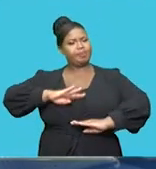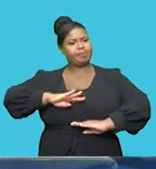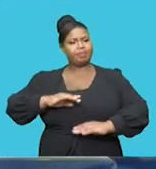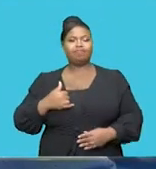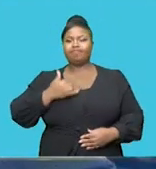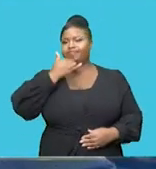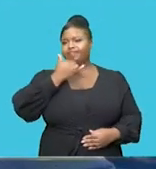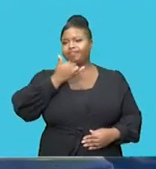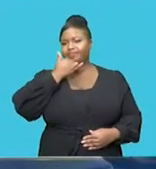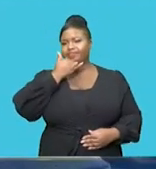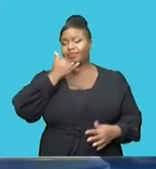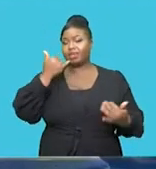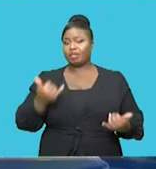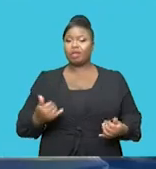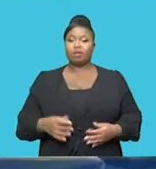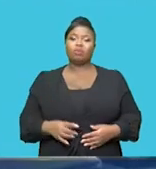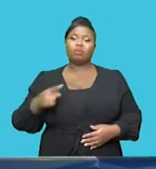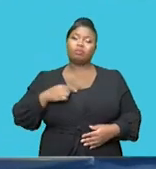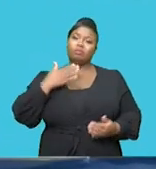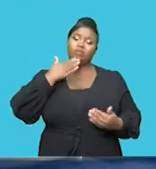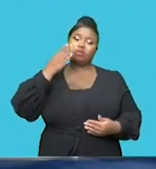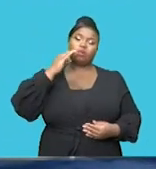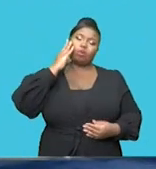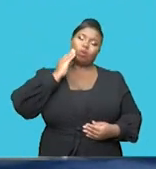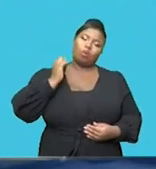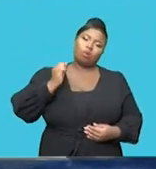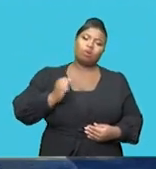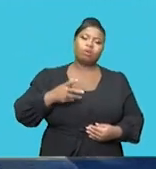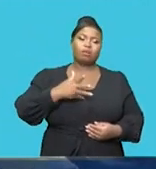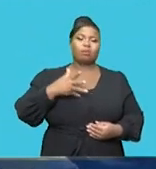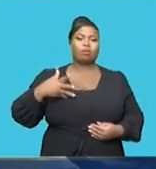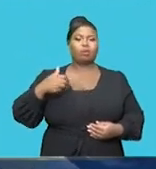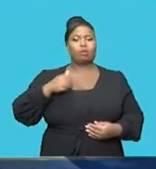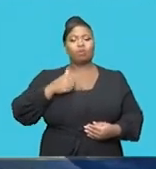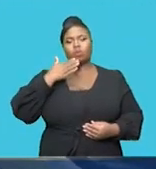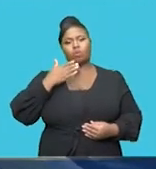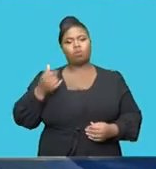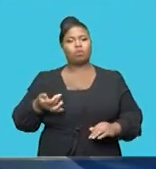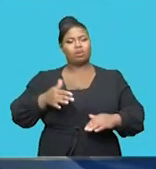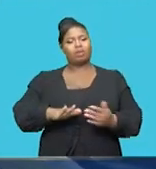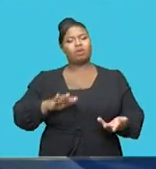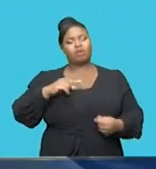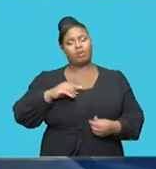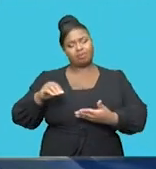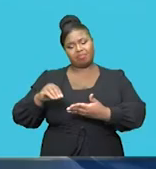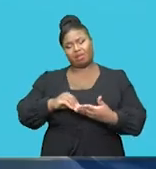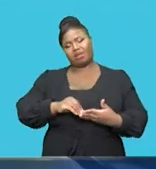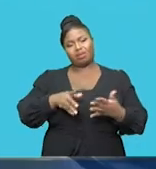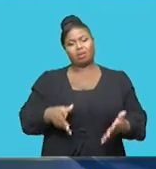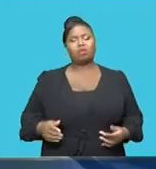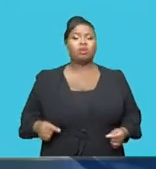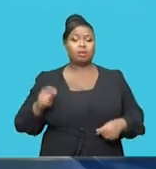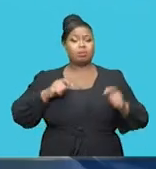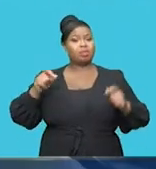kia tabile hori, kia lebu wa nkuno libu mewaka soka heti, banki se ditu eba